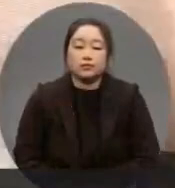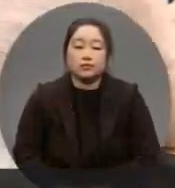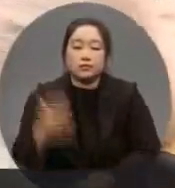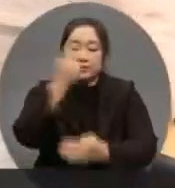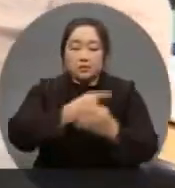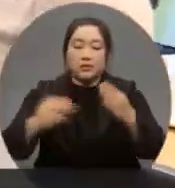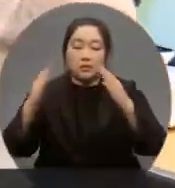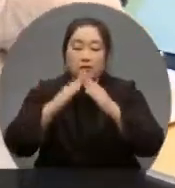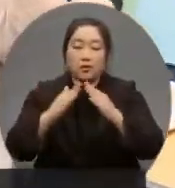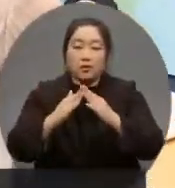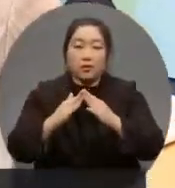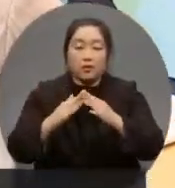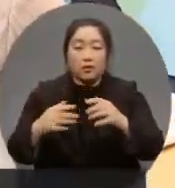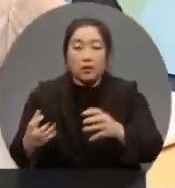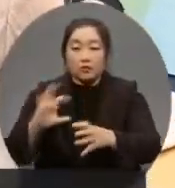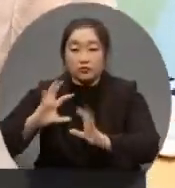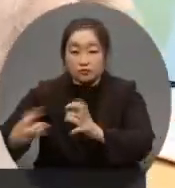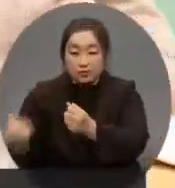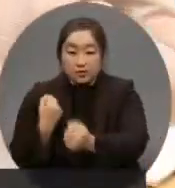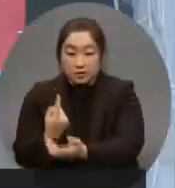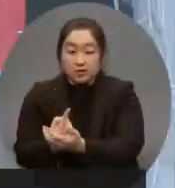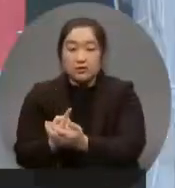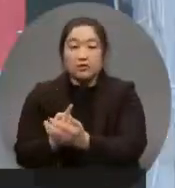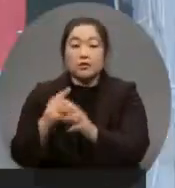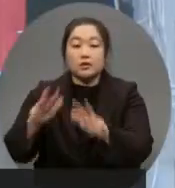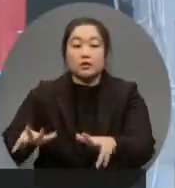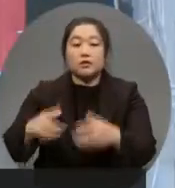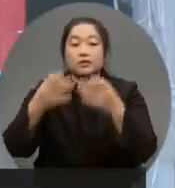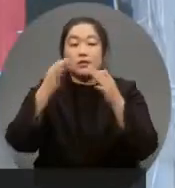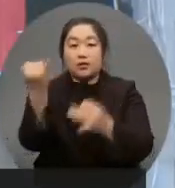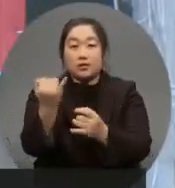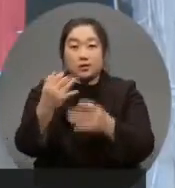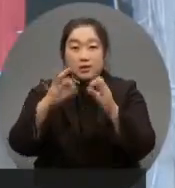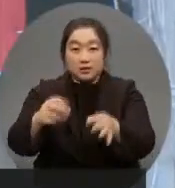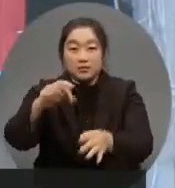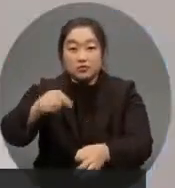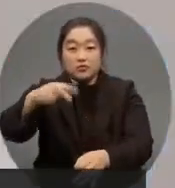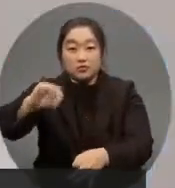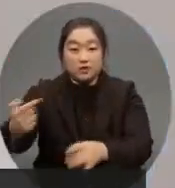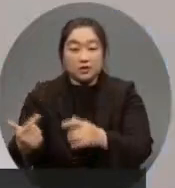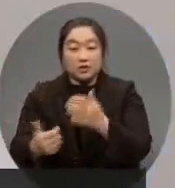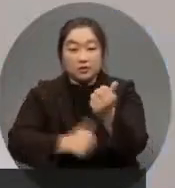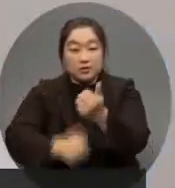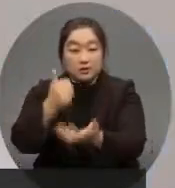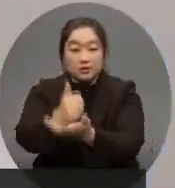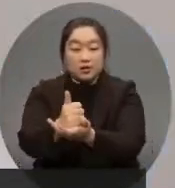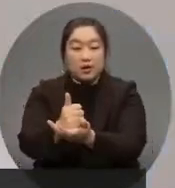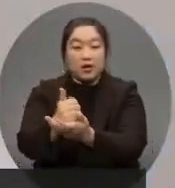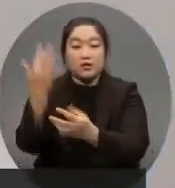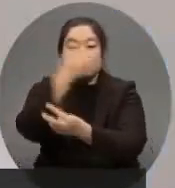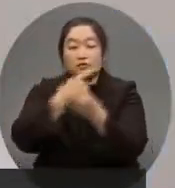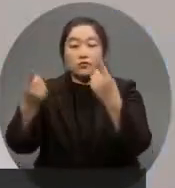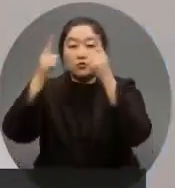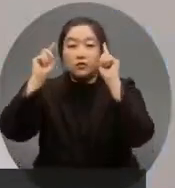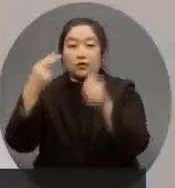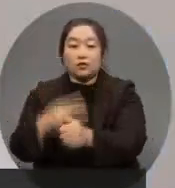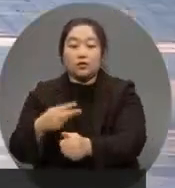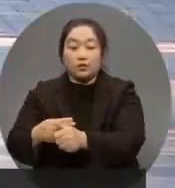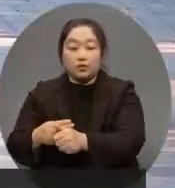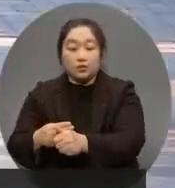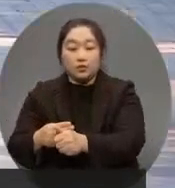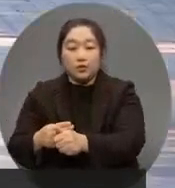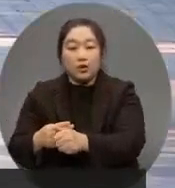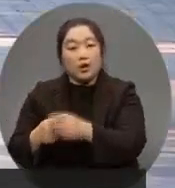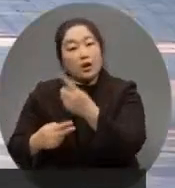청원구의 여당 주자로는 서 전 비서관과 김수민 현 당협위원장, 김원일 청주대 교수, 이외에도